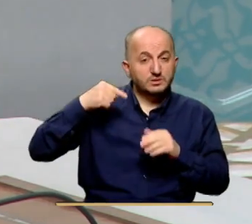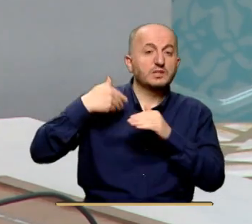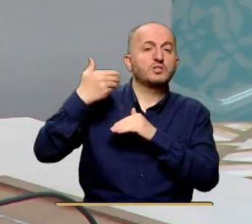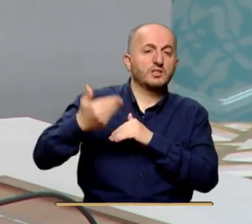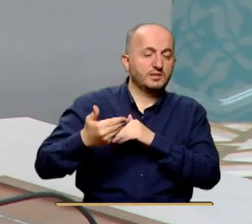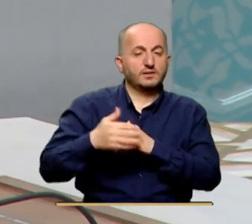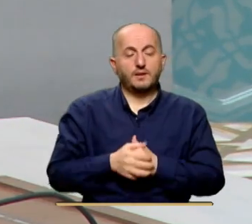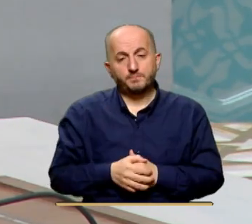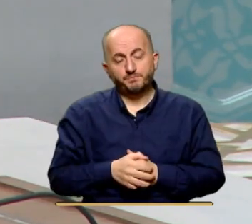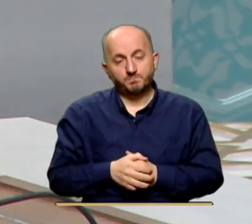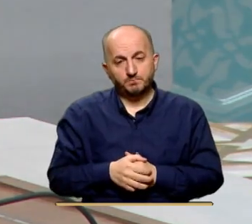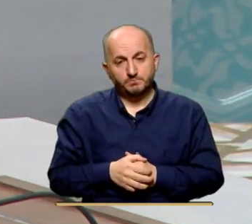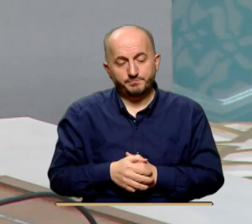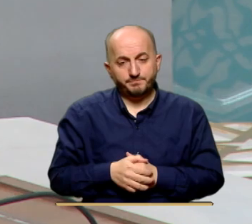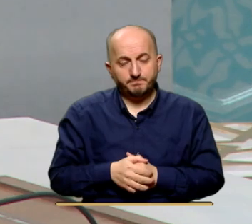neticesinde